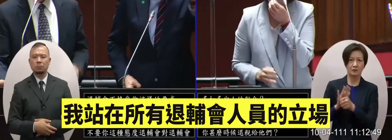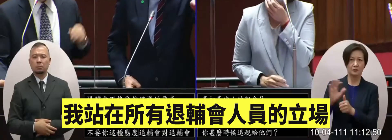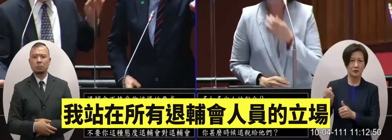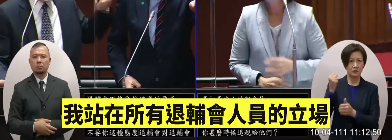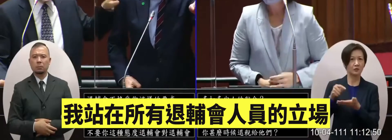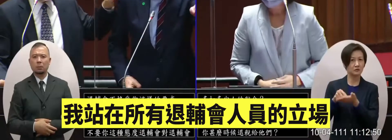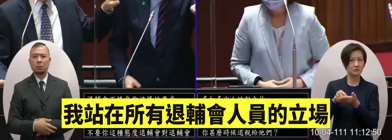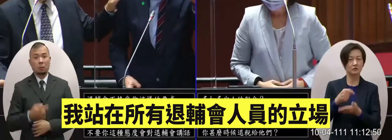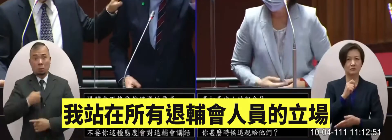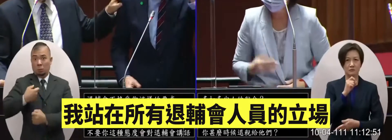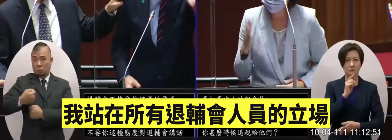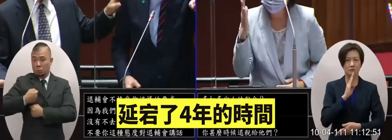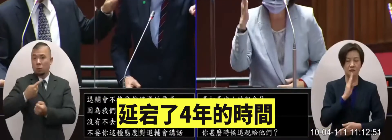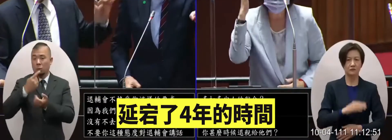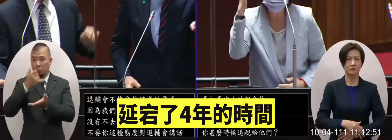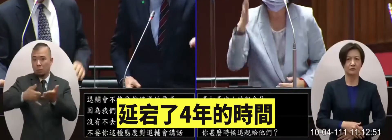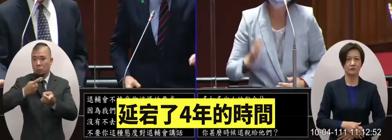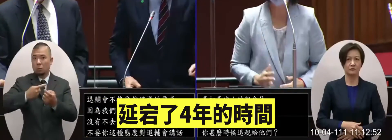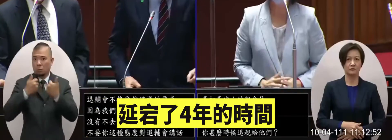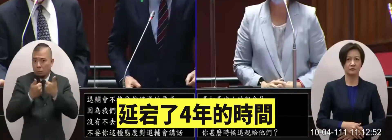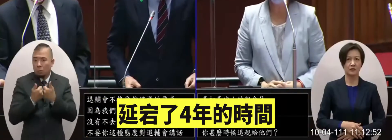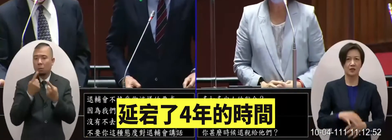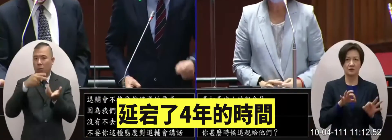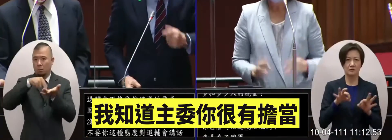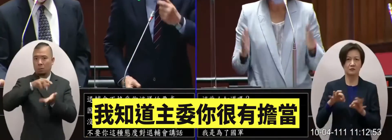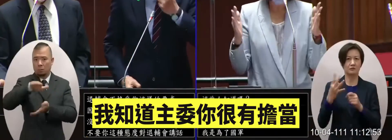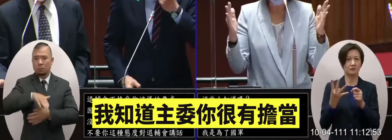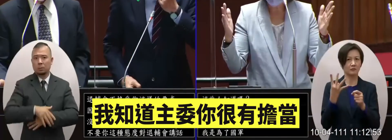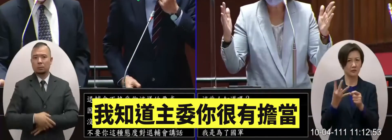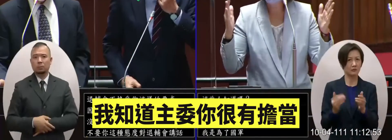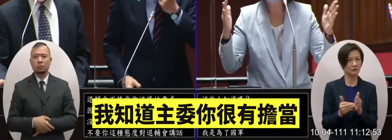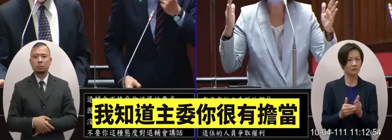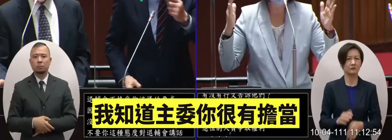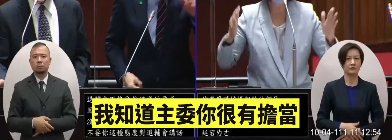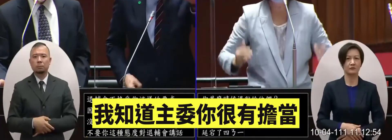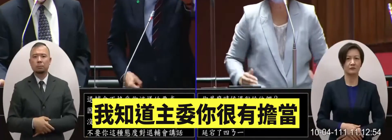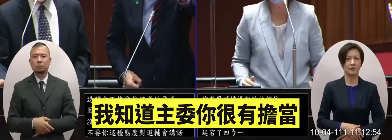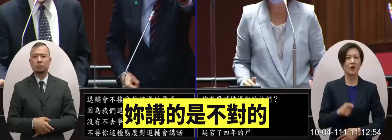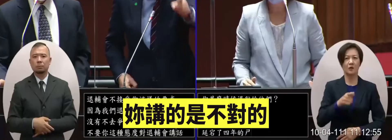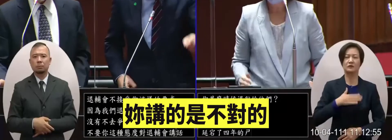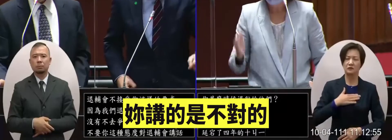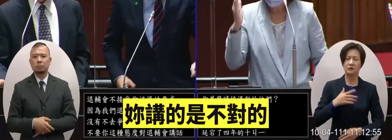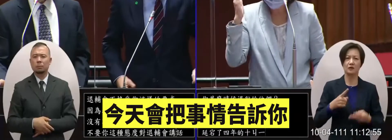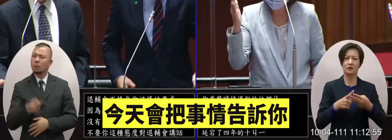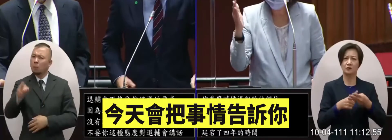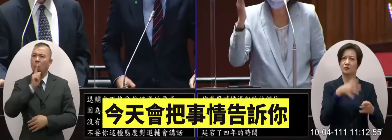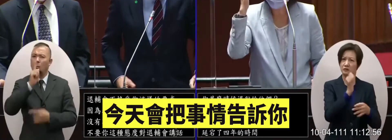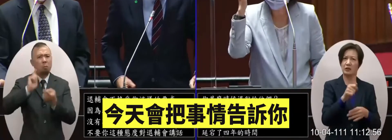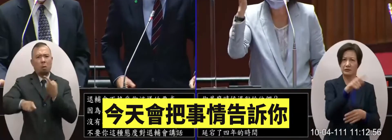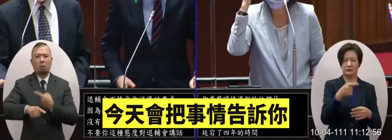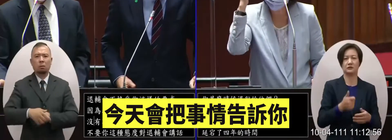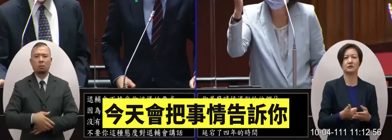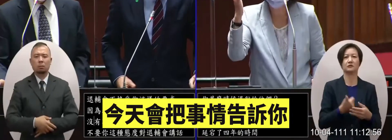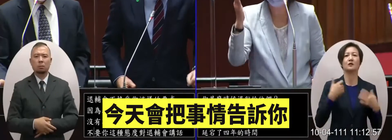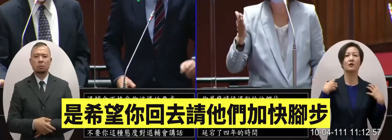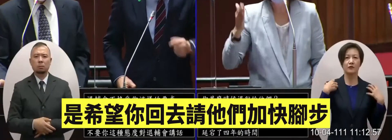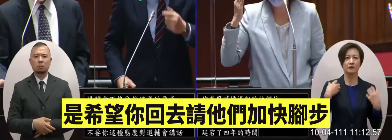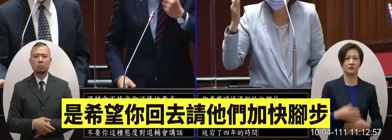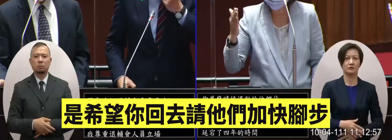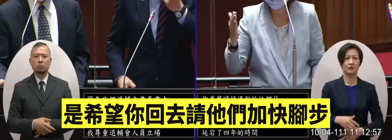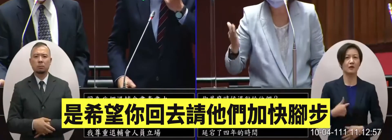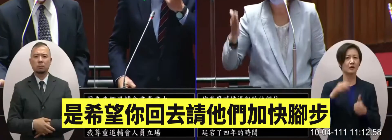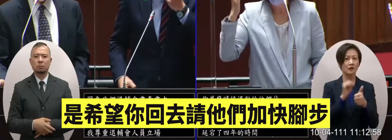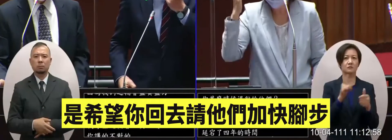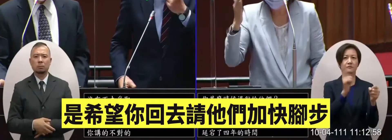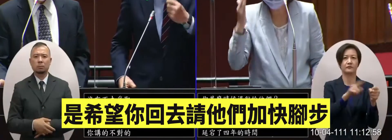延宕了 退伍会人员的 立法，延宕了4年的时间。我知道主委你很有担当， 你讲的是不对的。 今天会把事情告诉你，